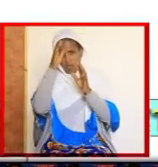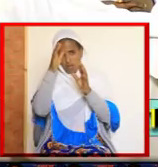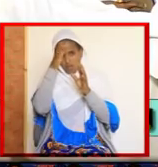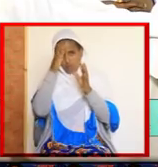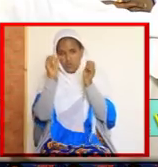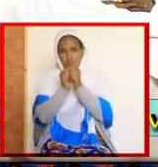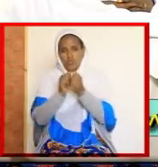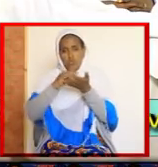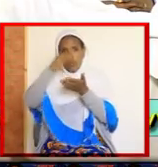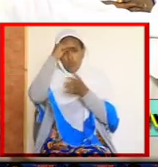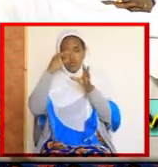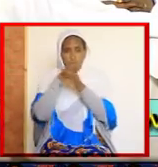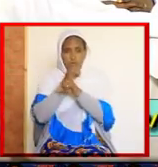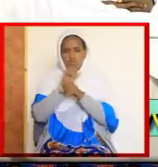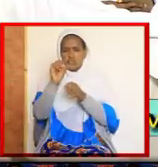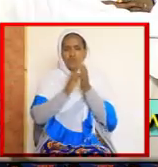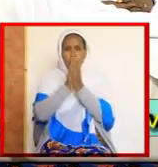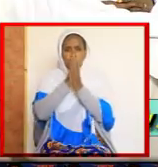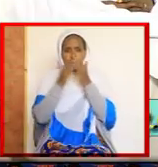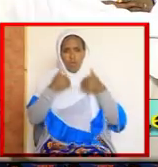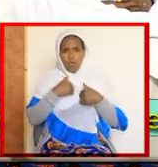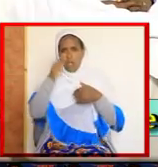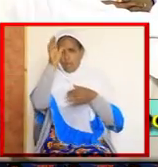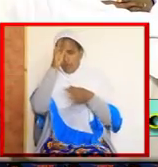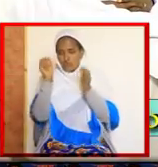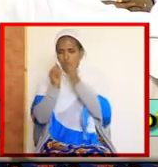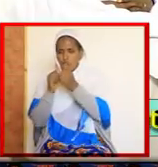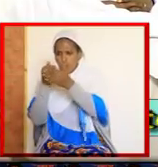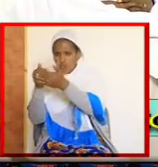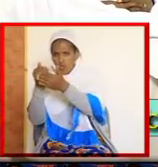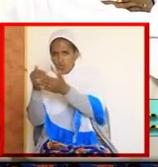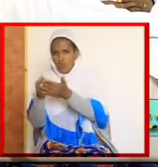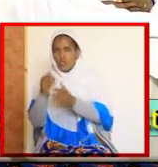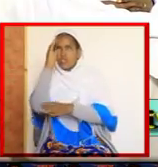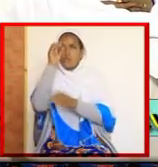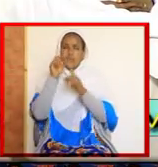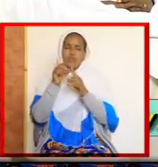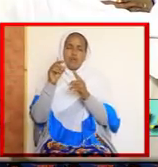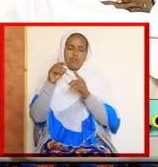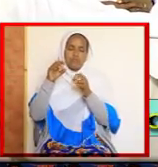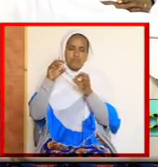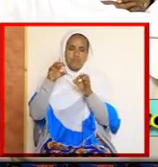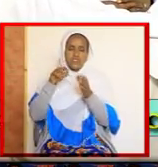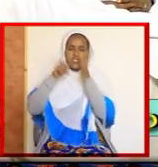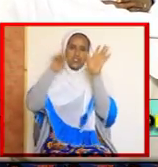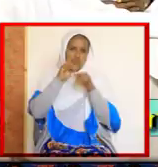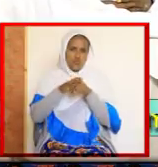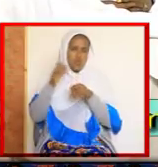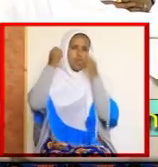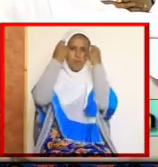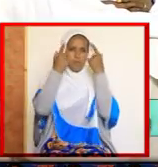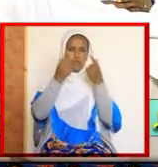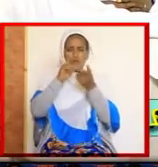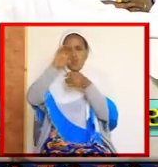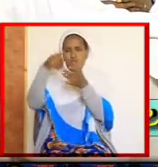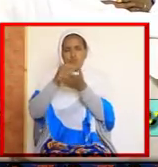ማለት ነው። ተምሮም እንደው ባይጨረስ ትንሽ ፍላጎቱ ካለ ከአባቶች ጠጋ ብሎ በማገልገልም ቃል እግዚአብሔር ይገባል። መልካም መንፈስ ቅዱስ